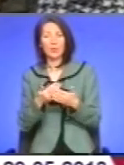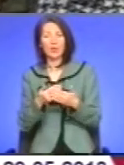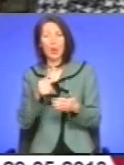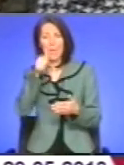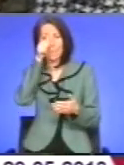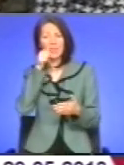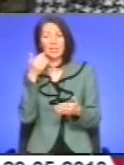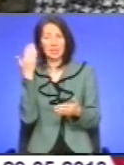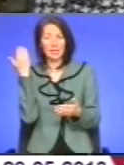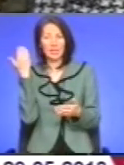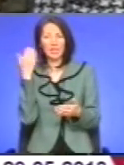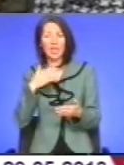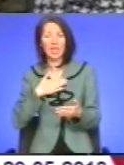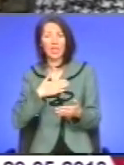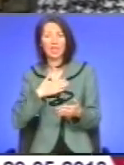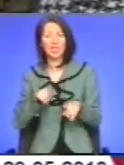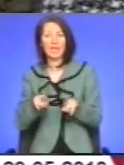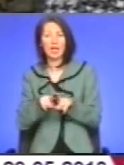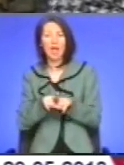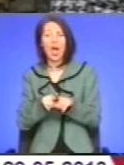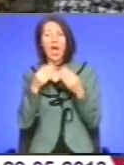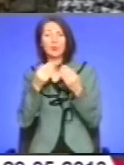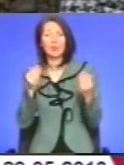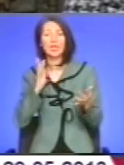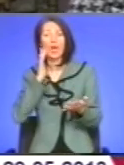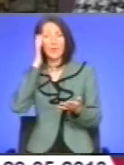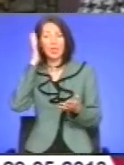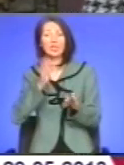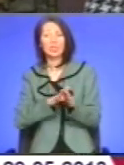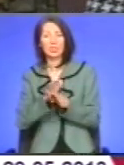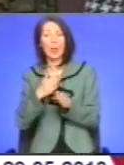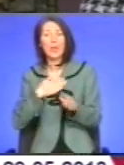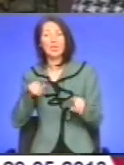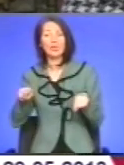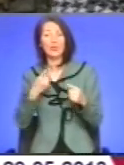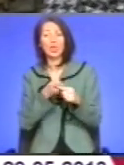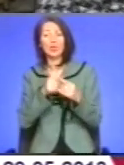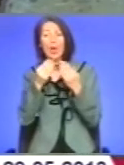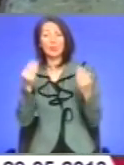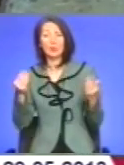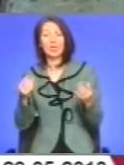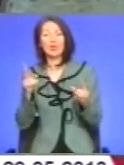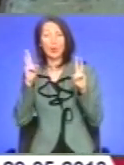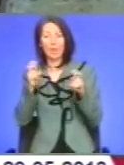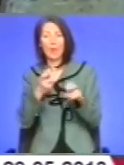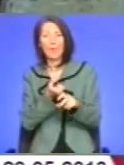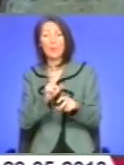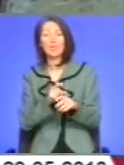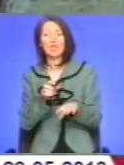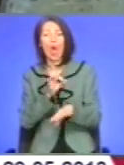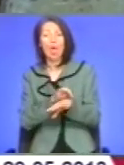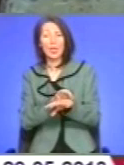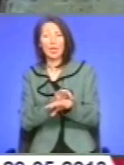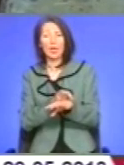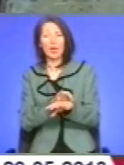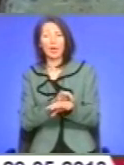приблизно місяць тому назад наша така експозиційна мрія здійснилася. Ми створили цю експозиційну тему. Більшість із годинників